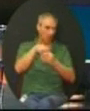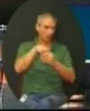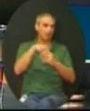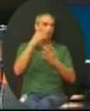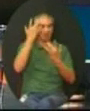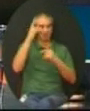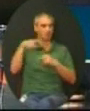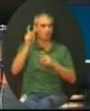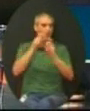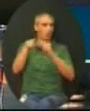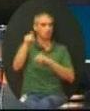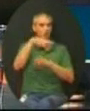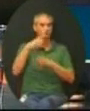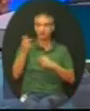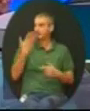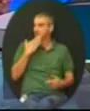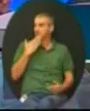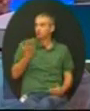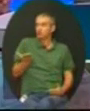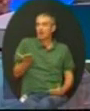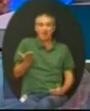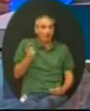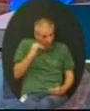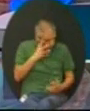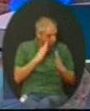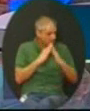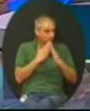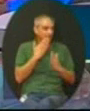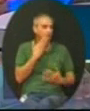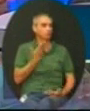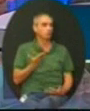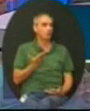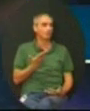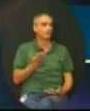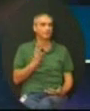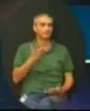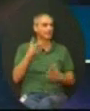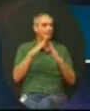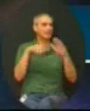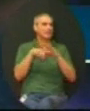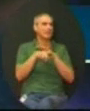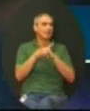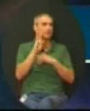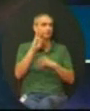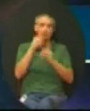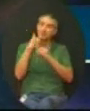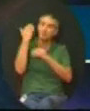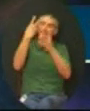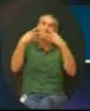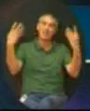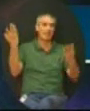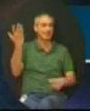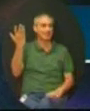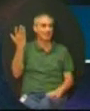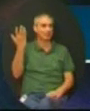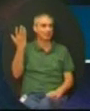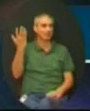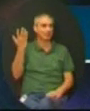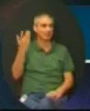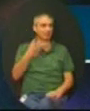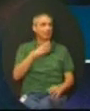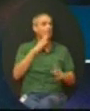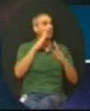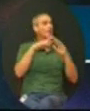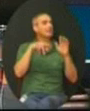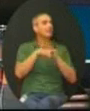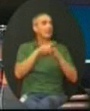הזמן לדאוג לתושבים שם. זה תושבי ירושלים. פליטים שועפאט, שהוא גם מאחורי הגדר. אתה יודע, אנחנו אומרים מחנה פליטים